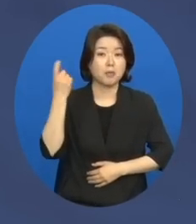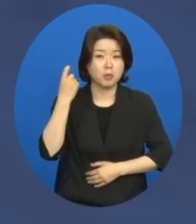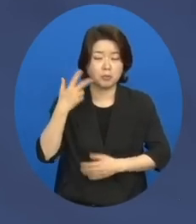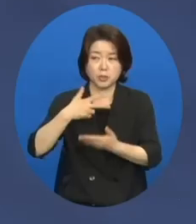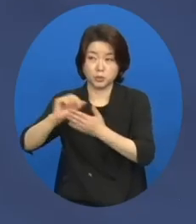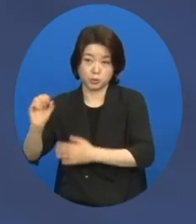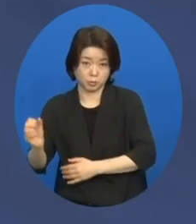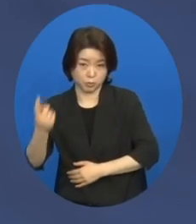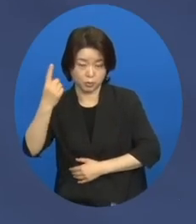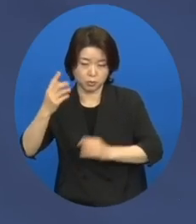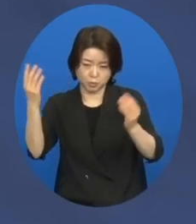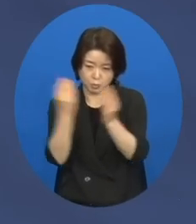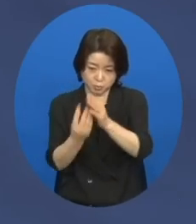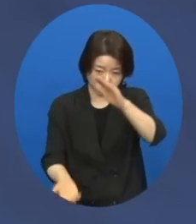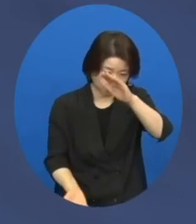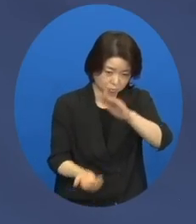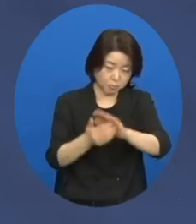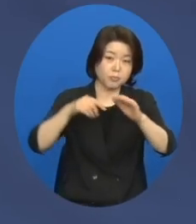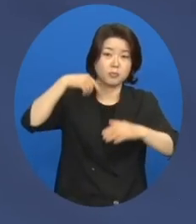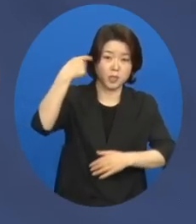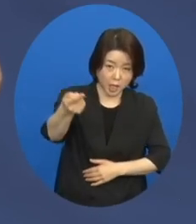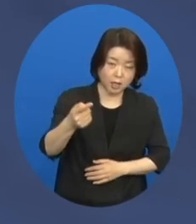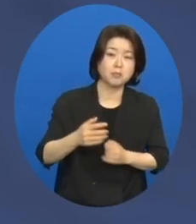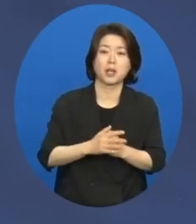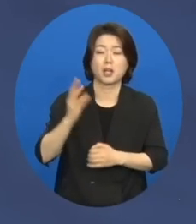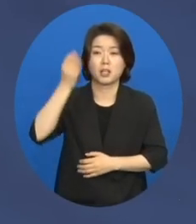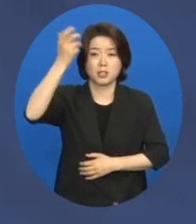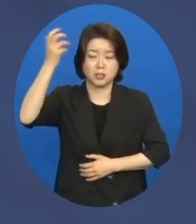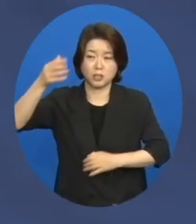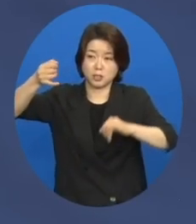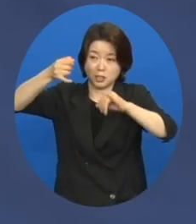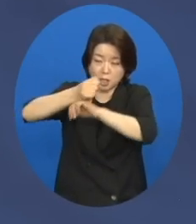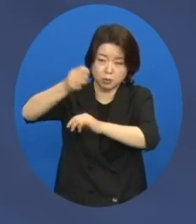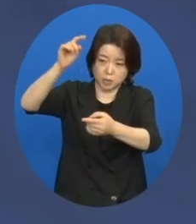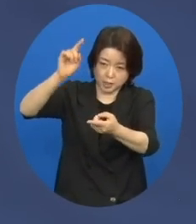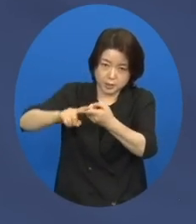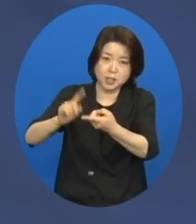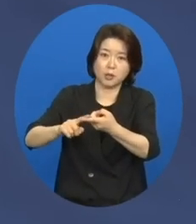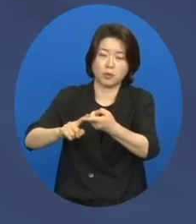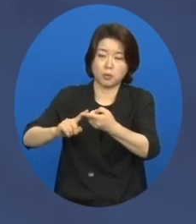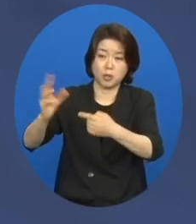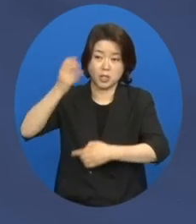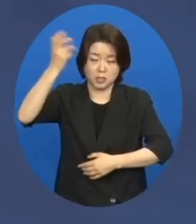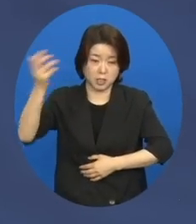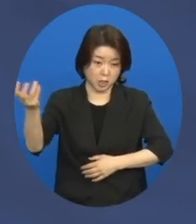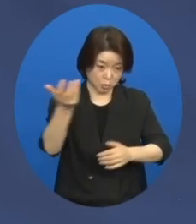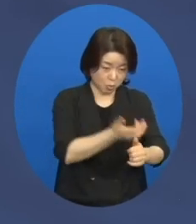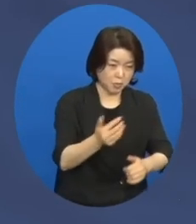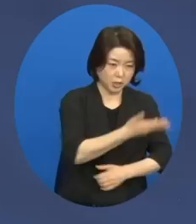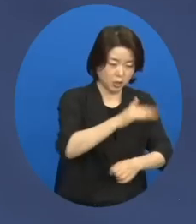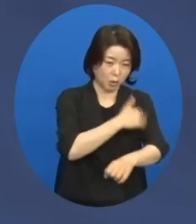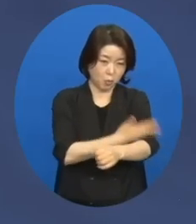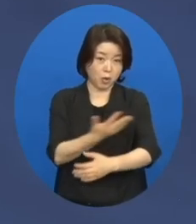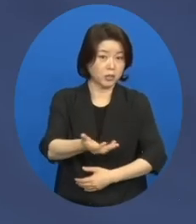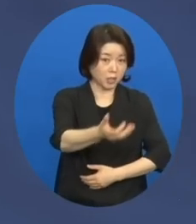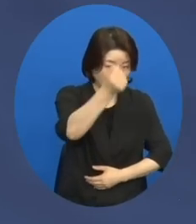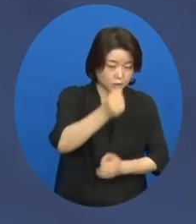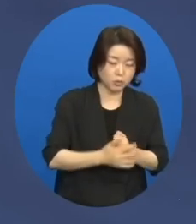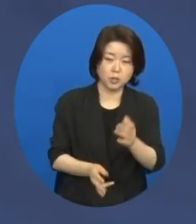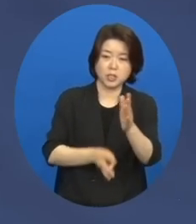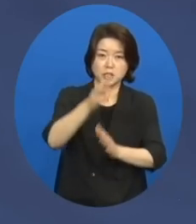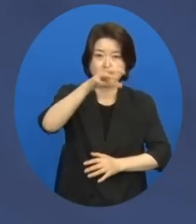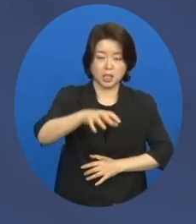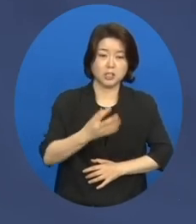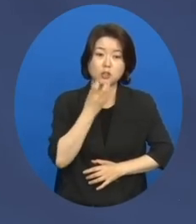주님으로 말미암아 이제 완성이 되고 난 다음에 성령님이 약속하신 그대로 성령이 너에게 임하시면 너희가 권능을 받고 예루살렘과